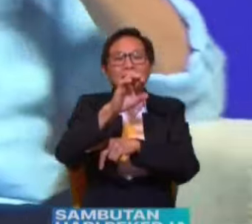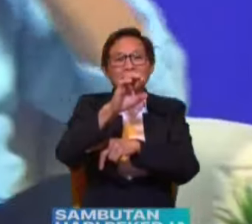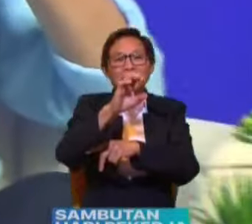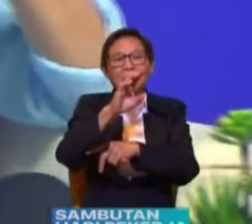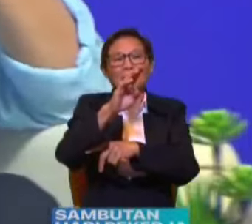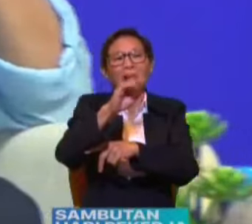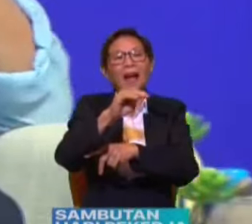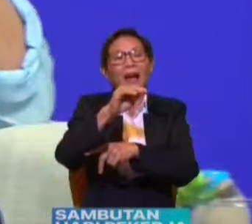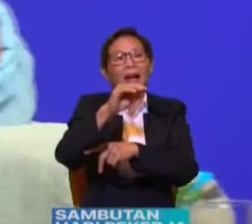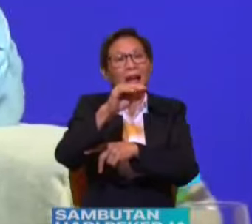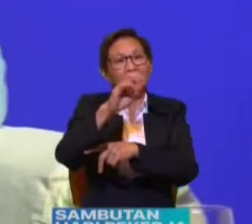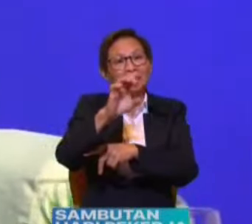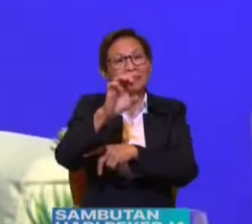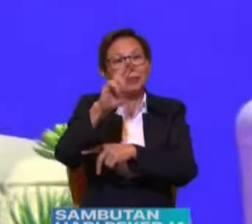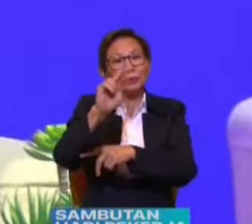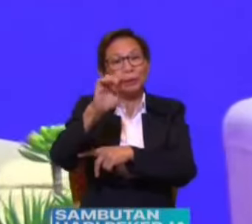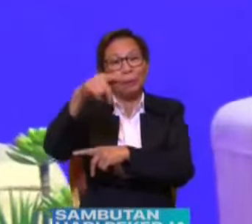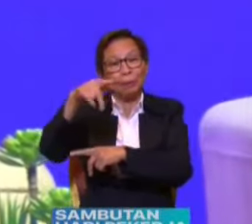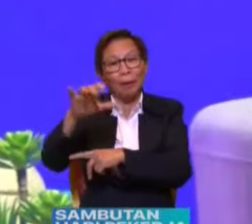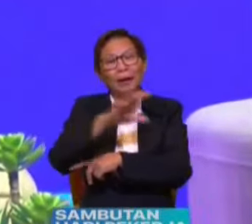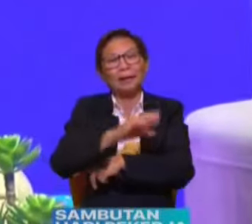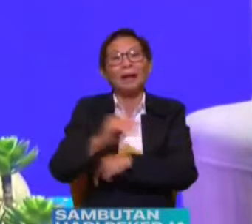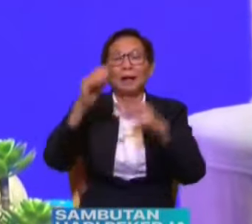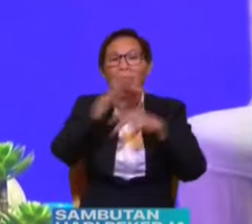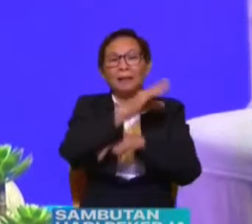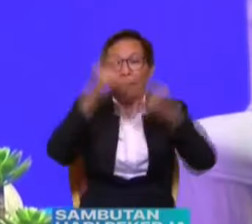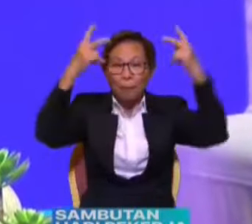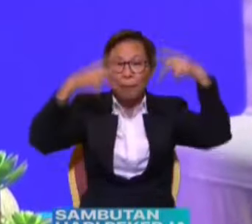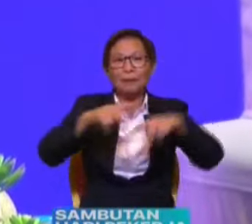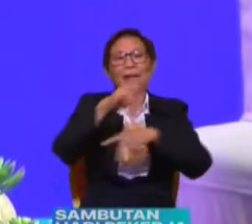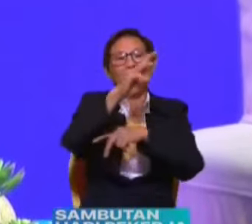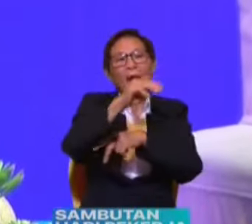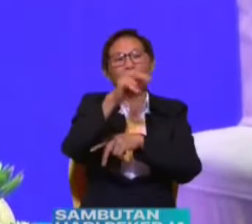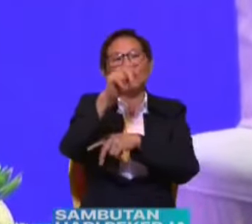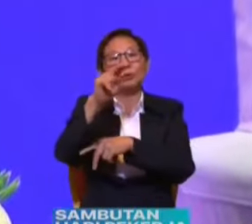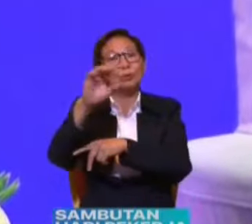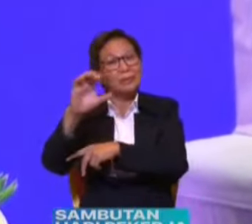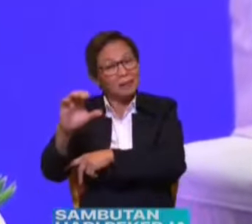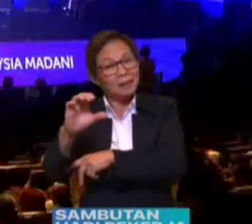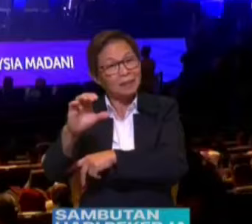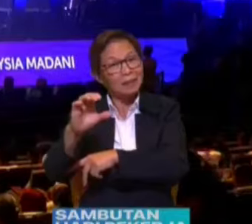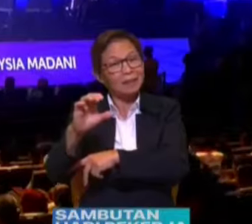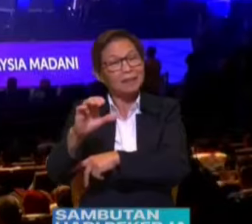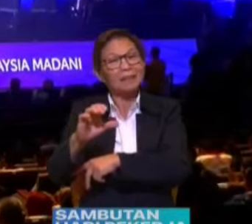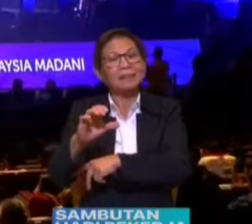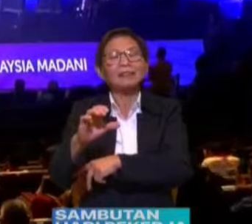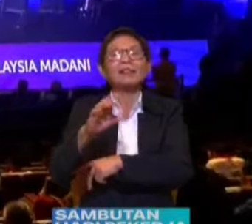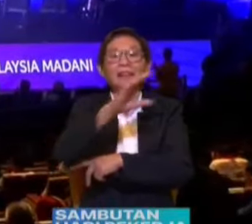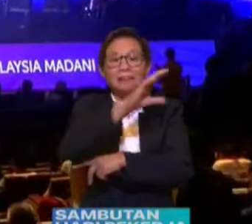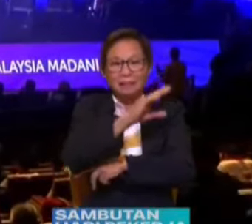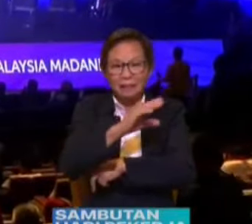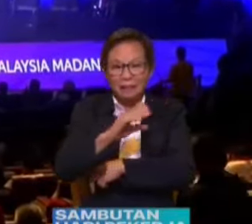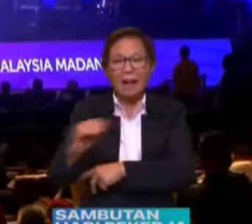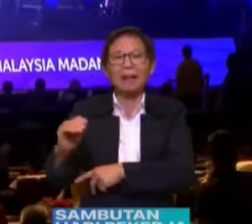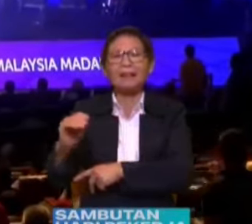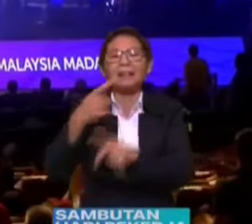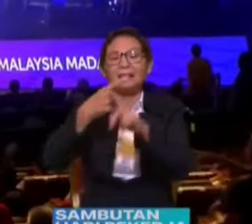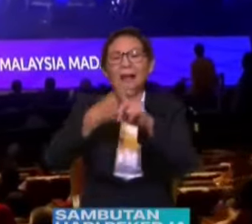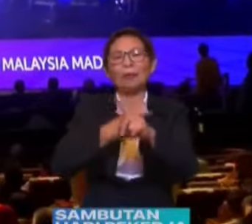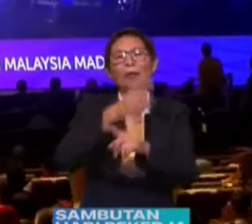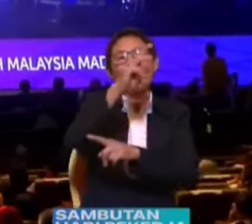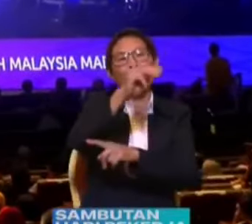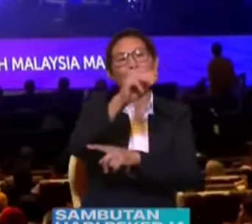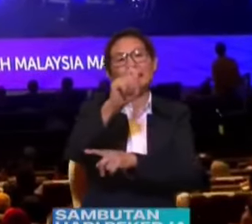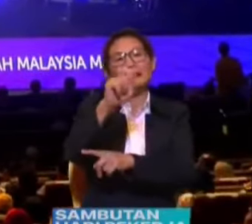Adnan Man, dan juga Presiden Kongres Kesatuan Sekerja MTUC iaitu Tuan Muhammad Afendi Abdul Ghani, juga dari Presiden